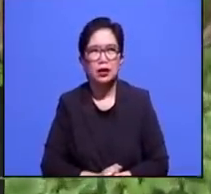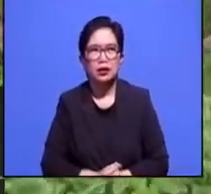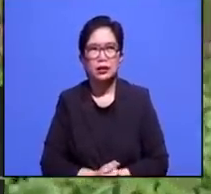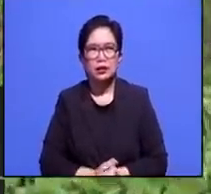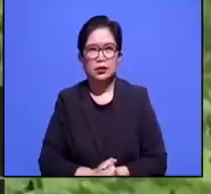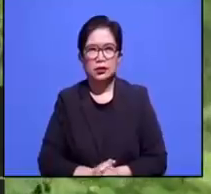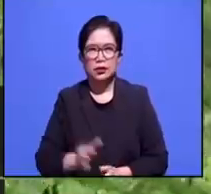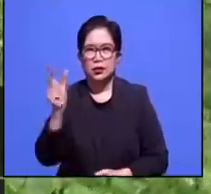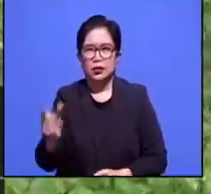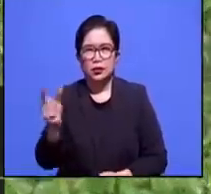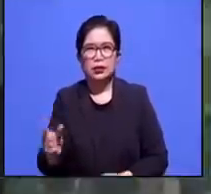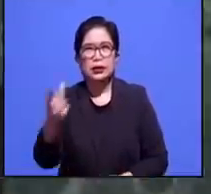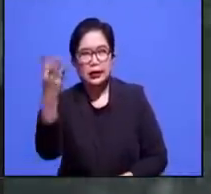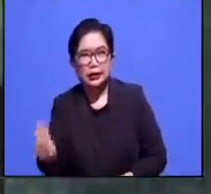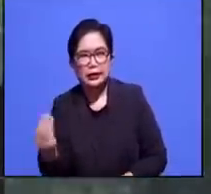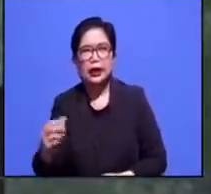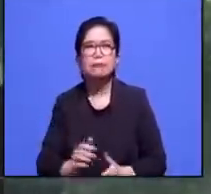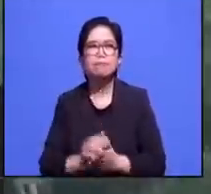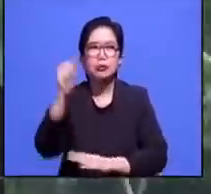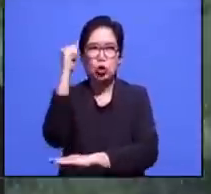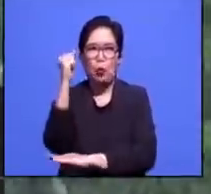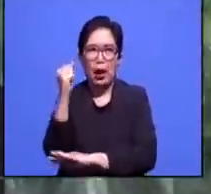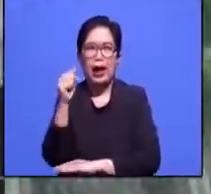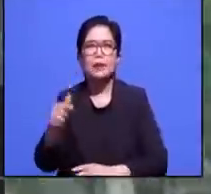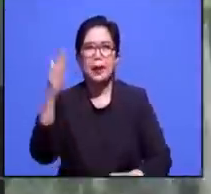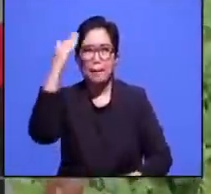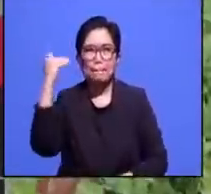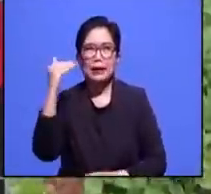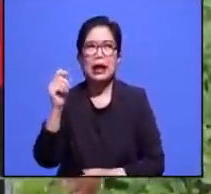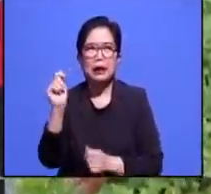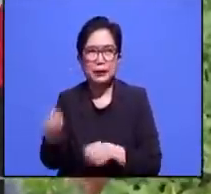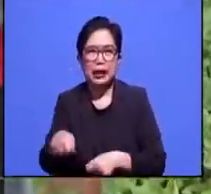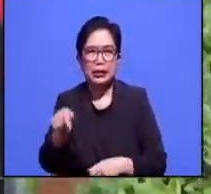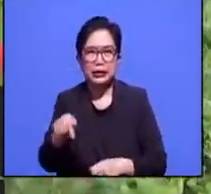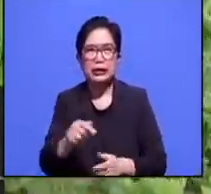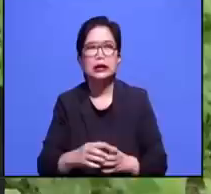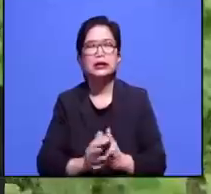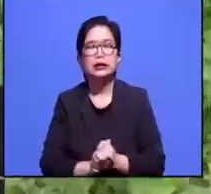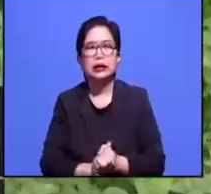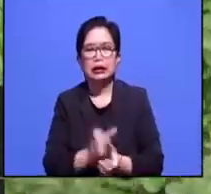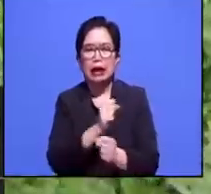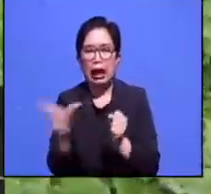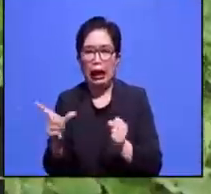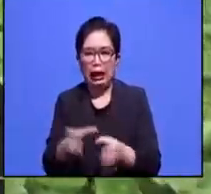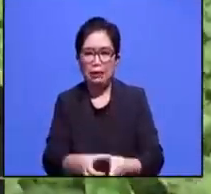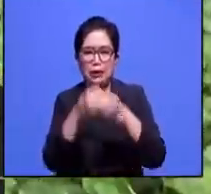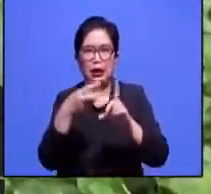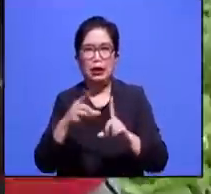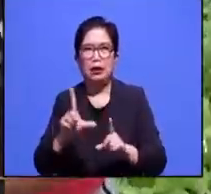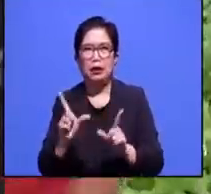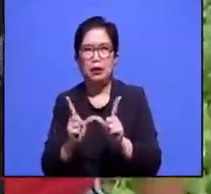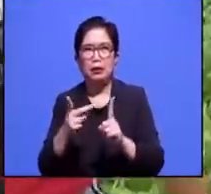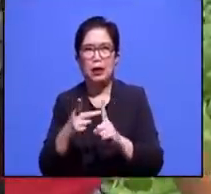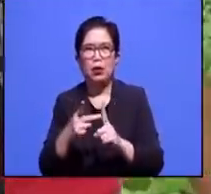sebagian besar warga Desa rejosopinggir Jombang Memang berprofesi sebagai petani Jimmy pasca gagal panen para petani kehilangan